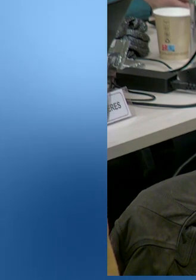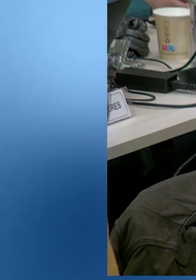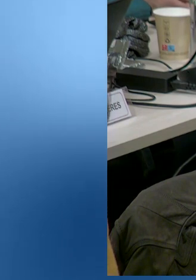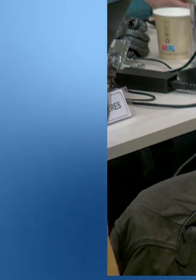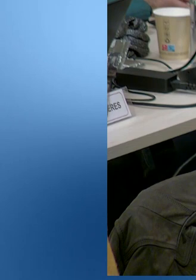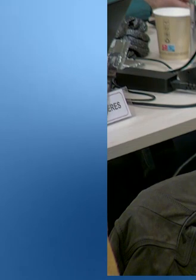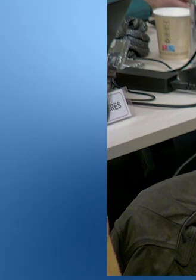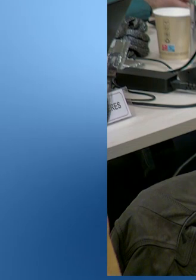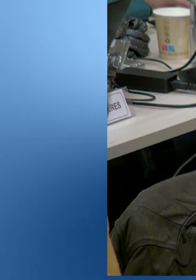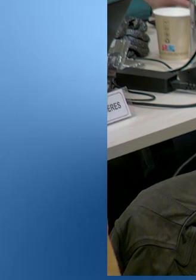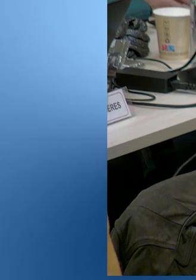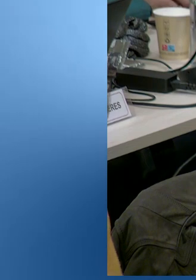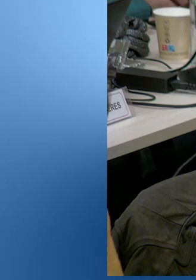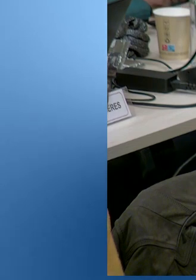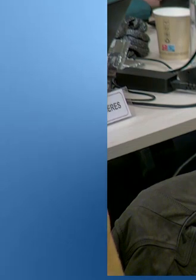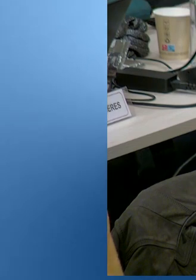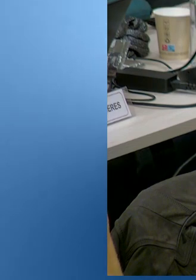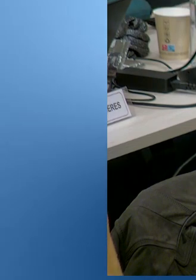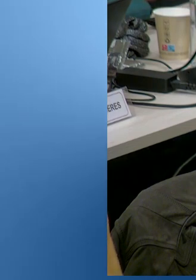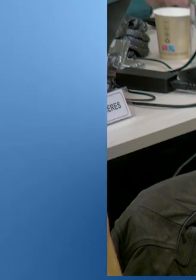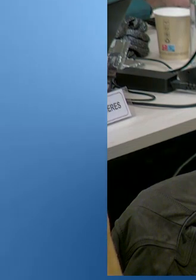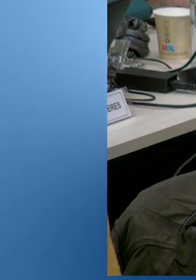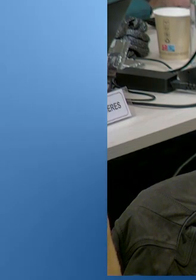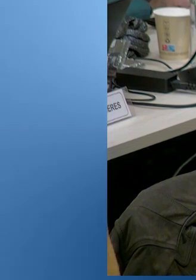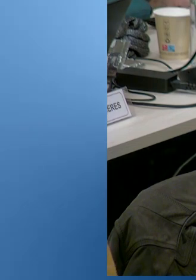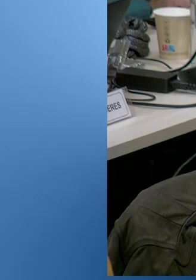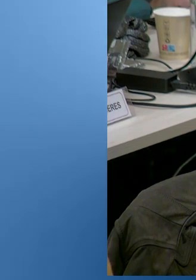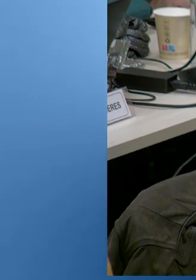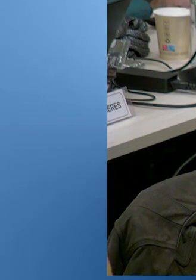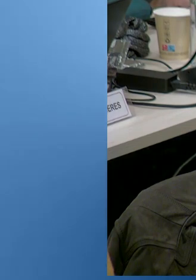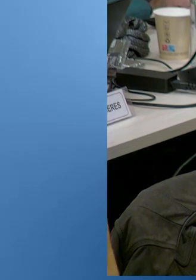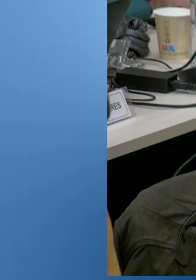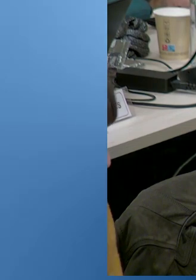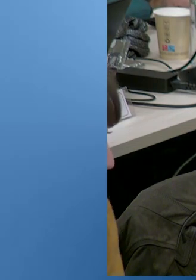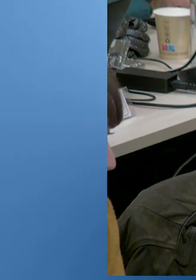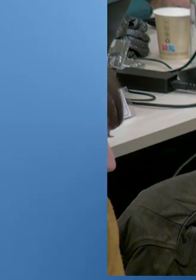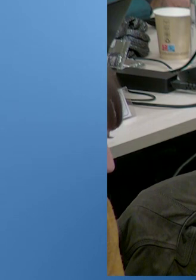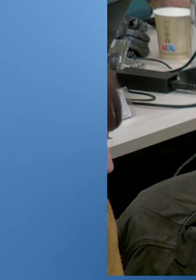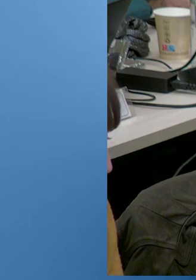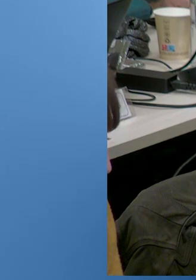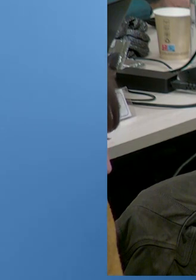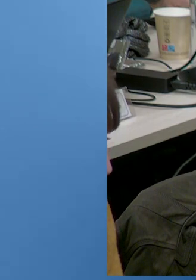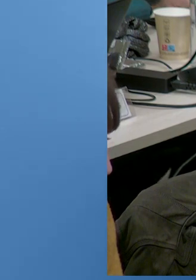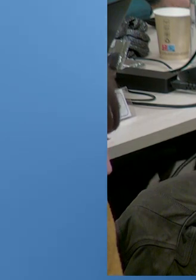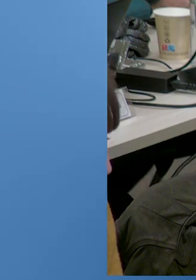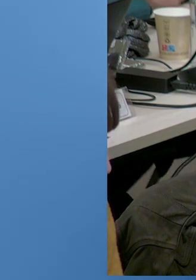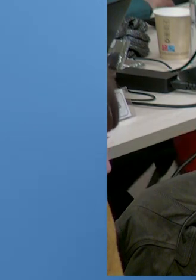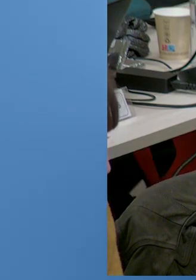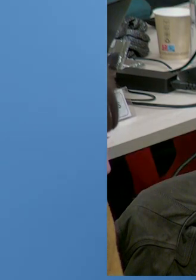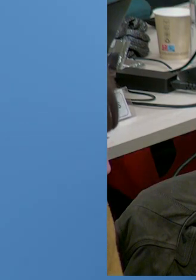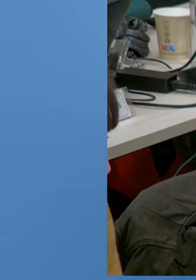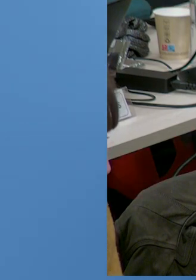l'économie sociale et solidaire sur ce marché de Noël tous ces critères ils ont été établis comm comme je vous l'ai dit tout à l'heure de manière rigoureuse